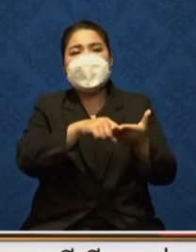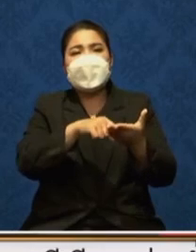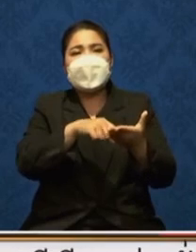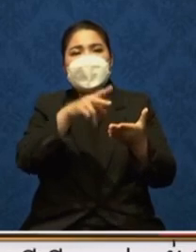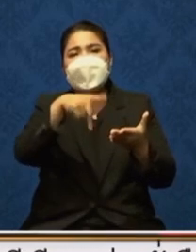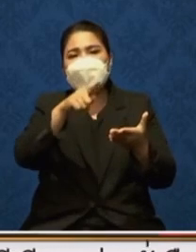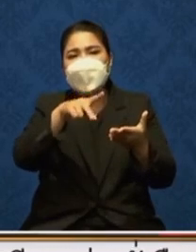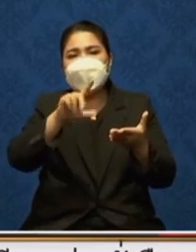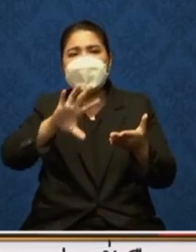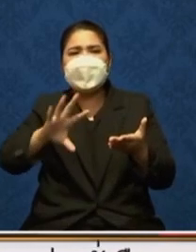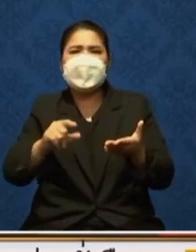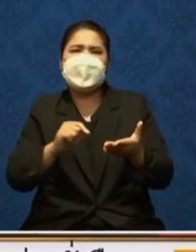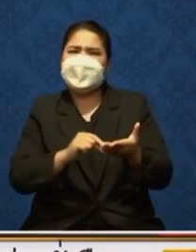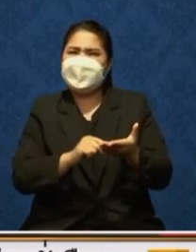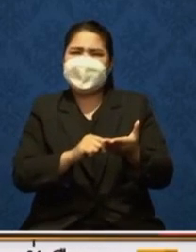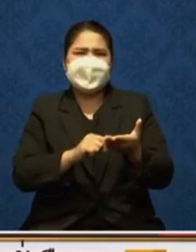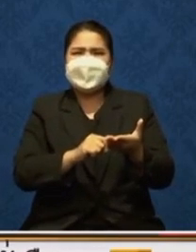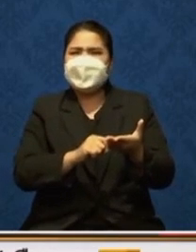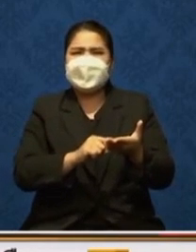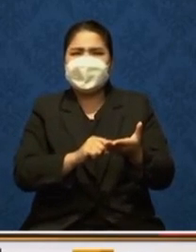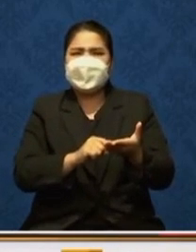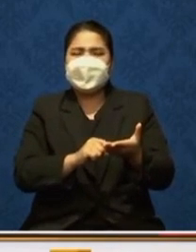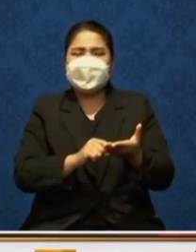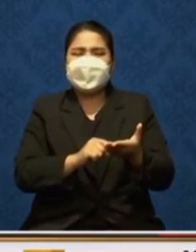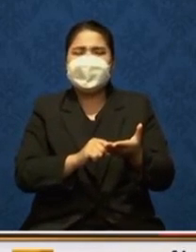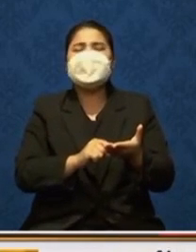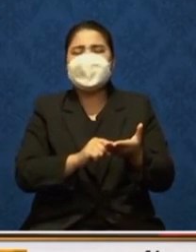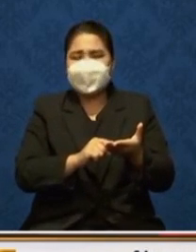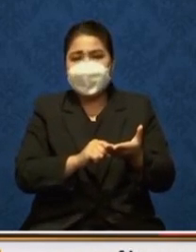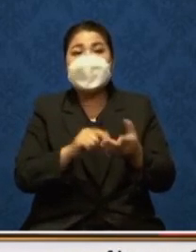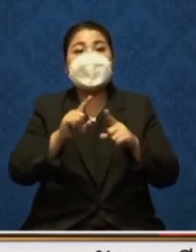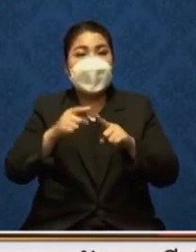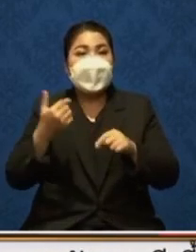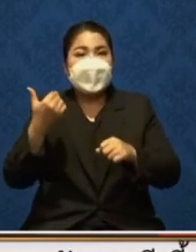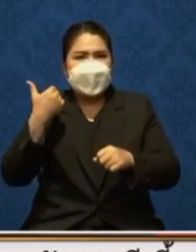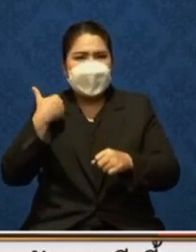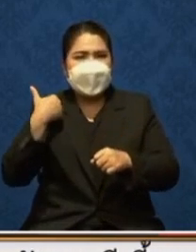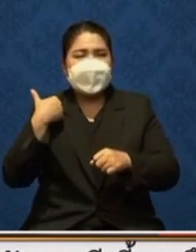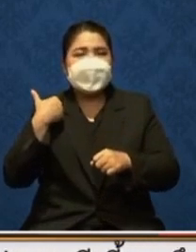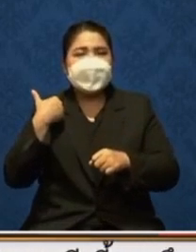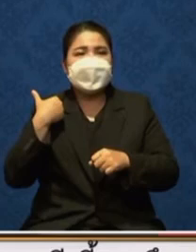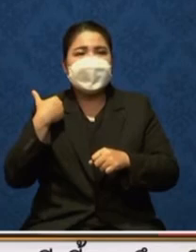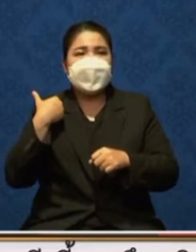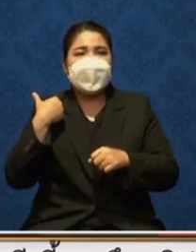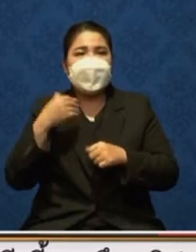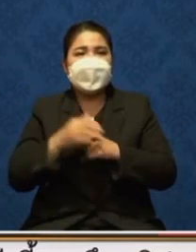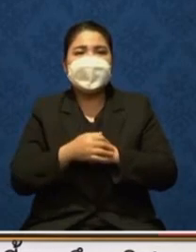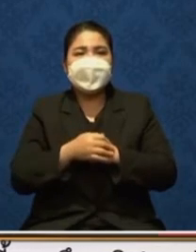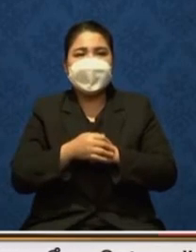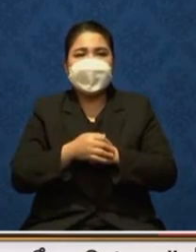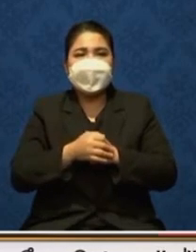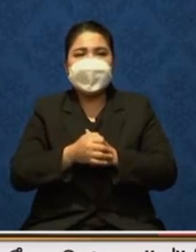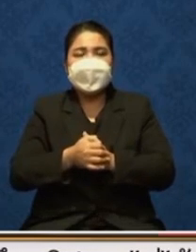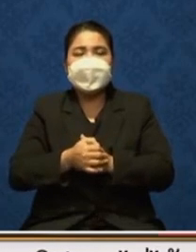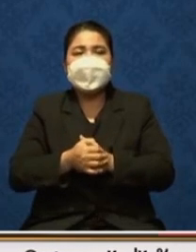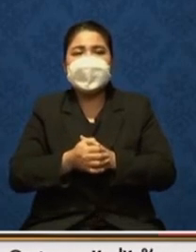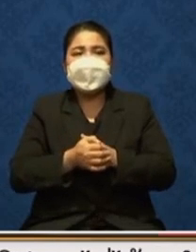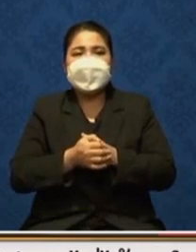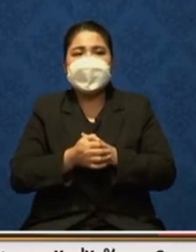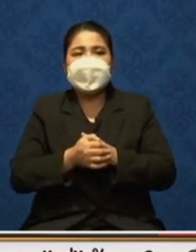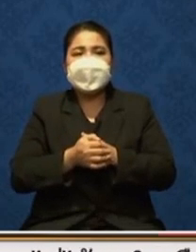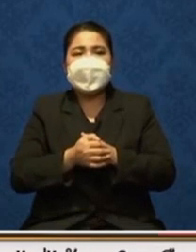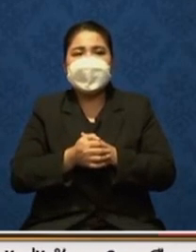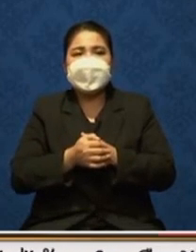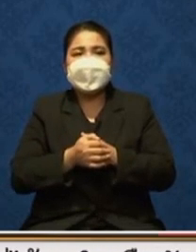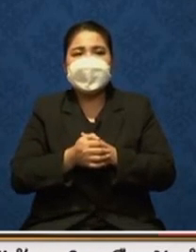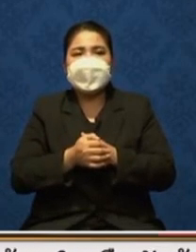ท่ apenasตายน้ตื่นขนาดนี้ครับกรนีเดียวที่เปนไปได้ที่สุ conceiveการโอนครั้งนี้ไม่มการ